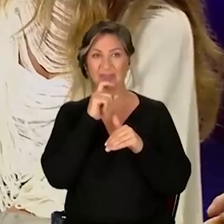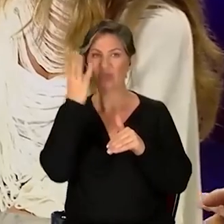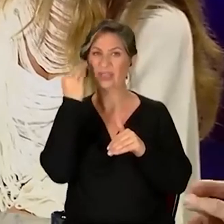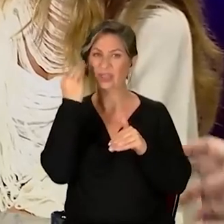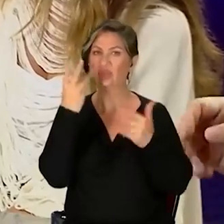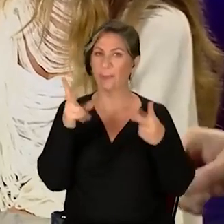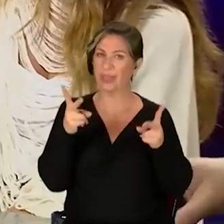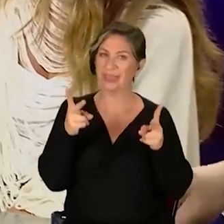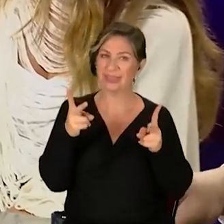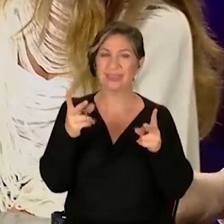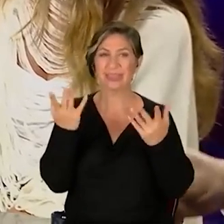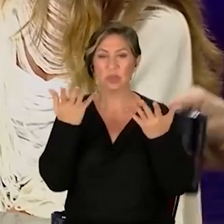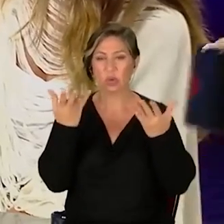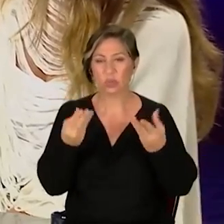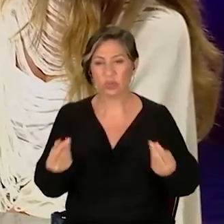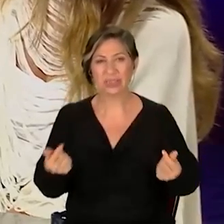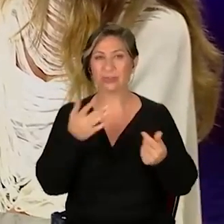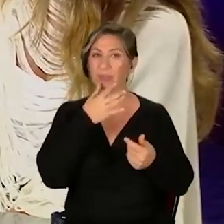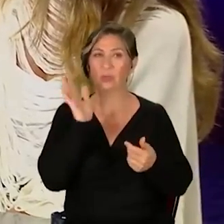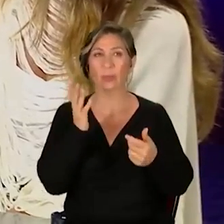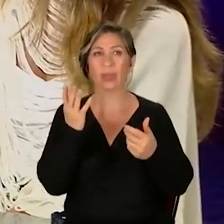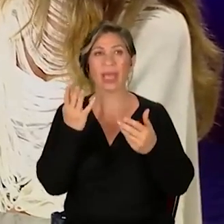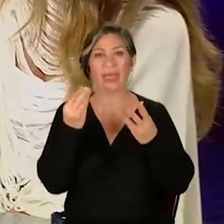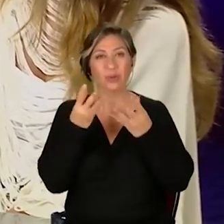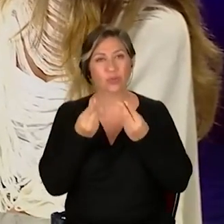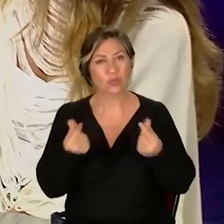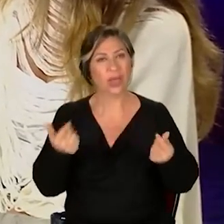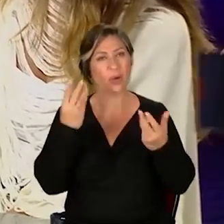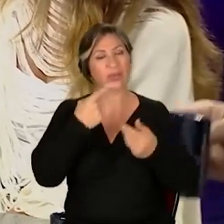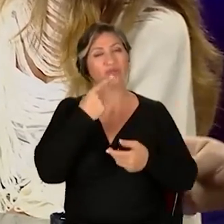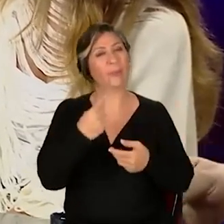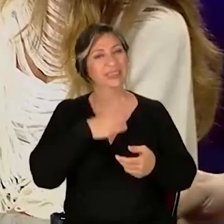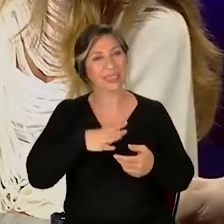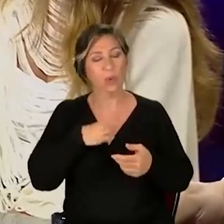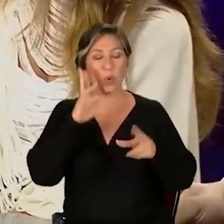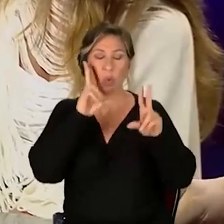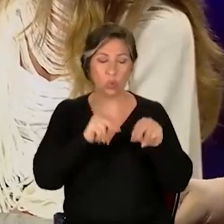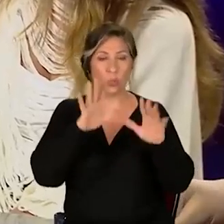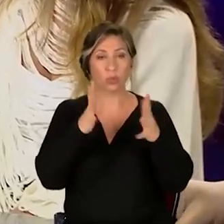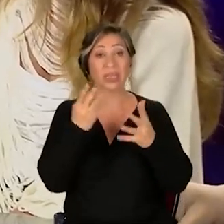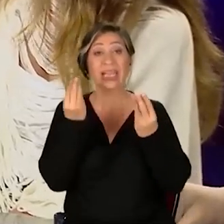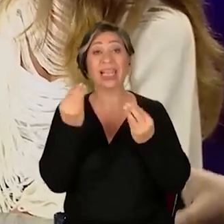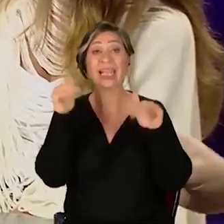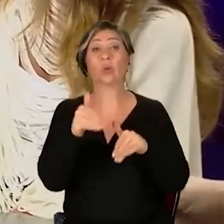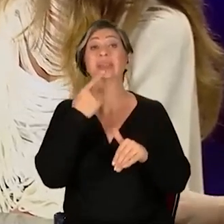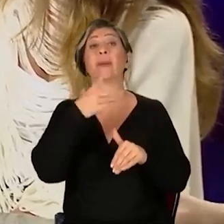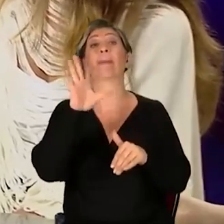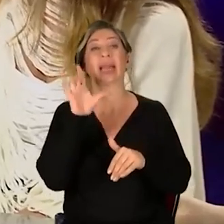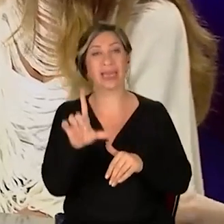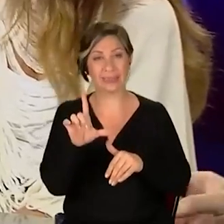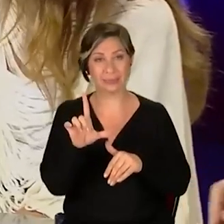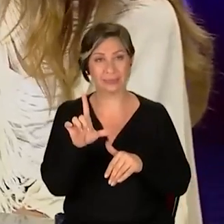Yani hani nasıl yumuşatırım onu bilmiyorum da. En yumuşak haliyle hani bu uyku apneye iyi geliyor dememek lazım bir kere.